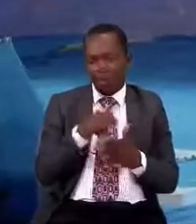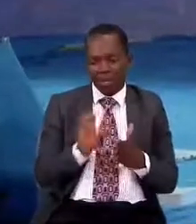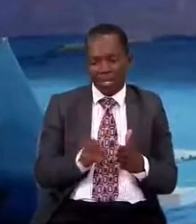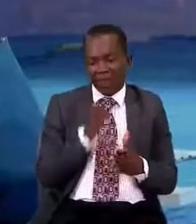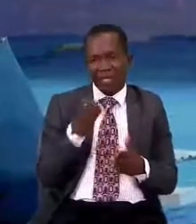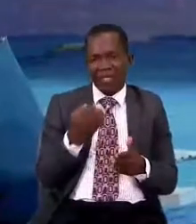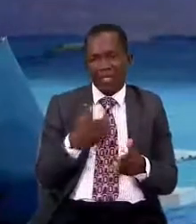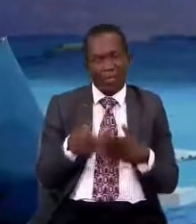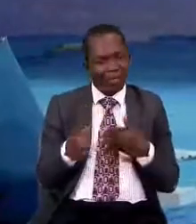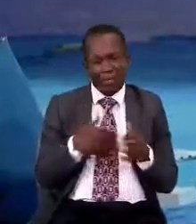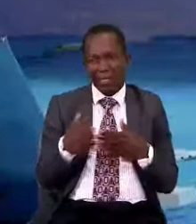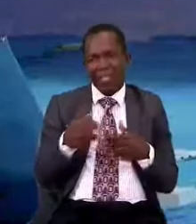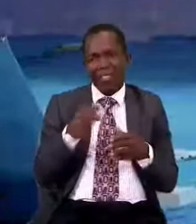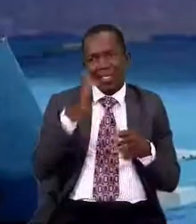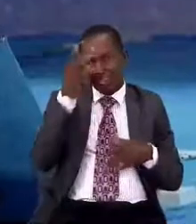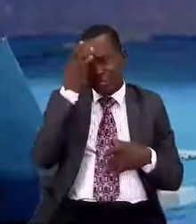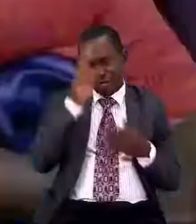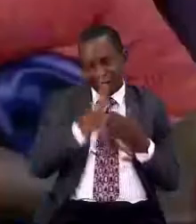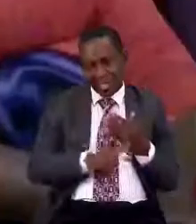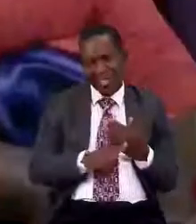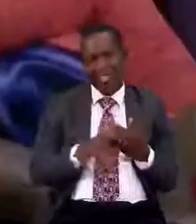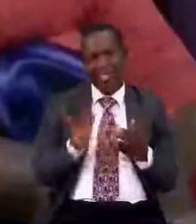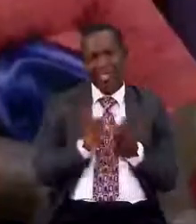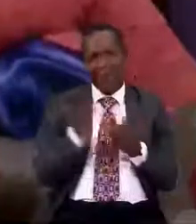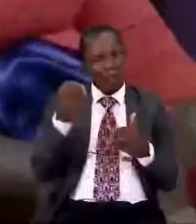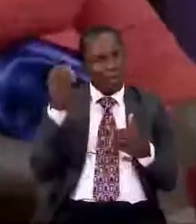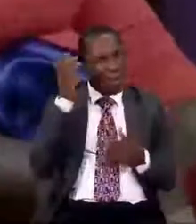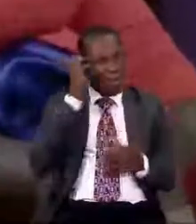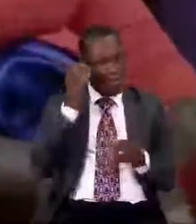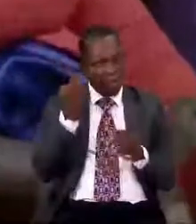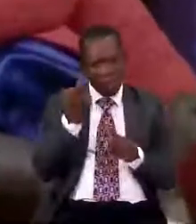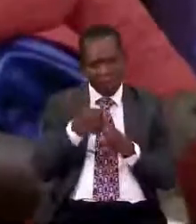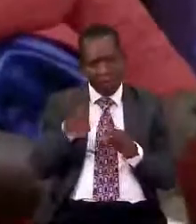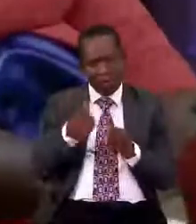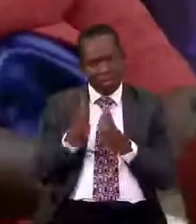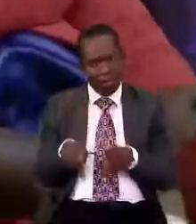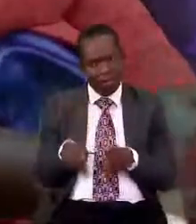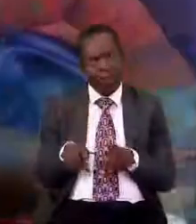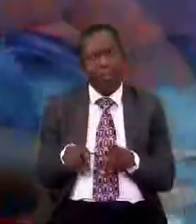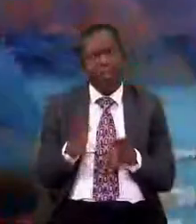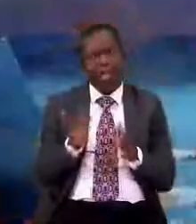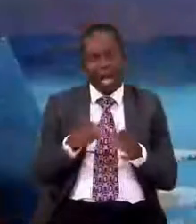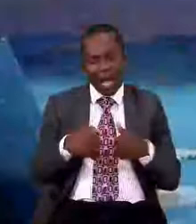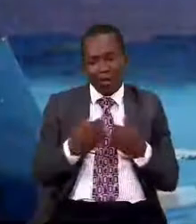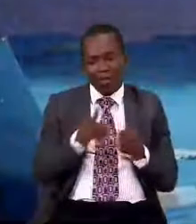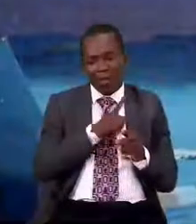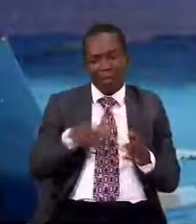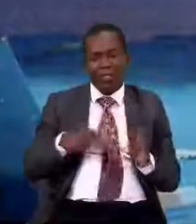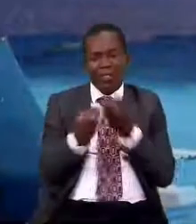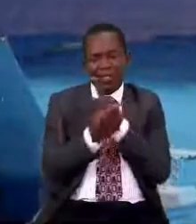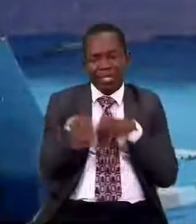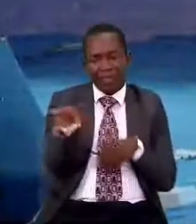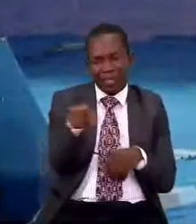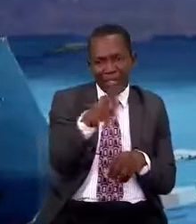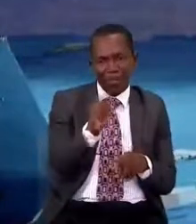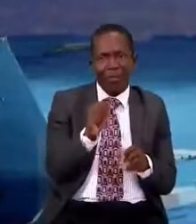comment le Seigneur les a délivrés. Ta délivrance est venue. Et comme tu confesses